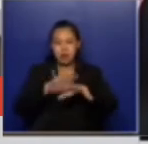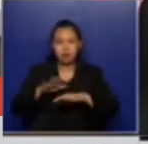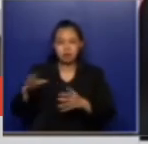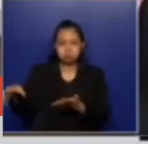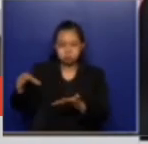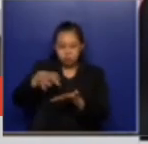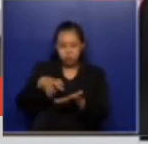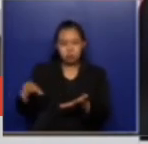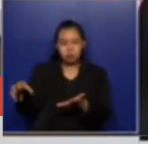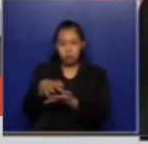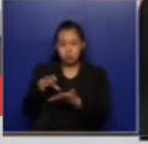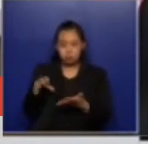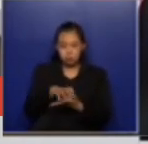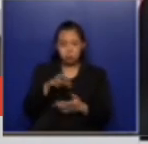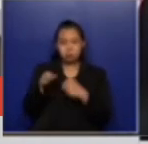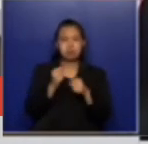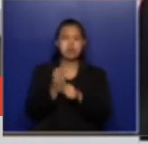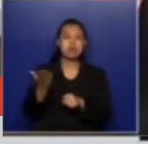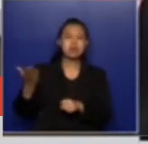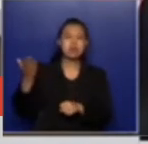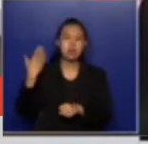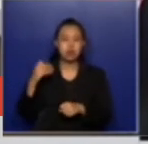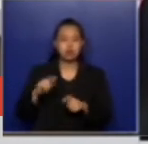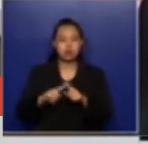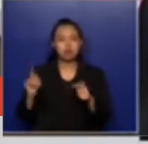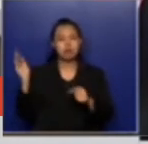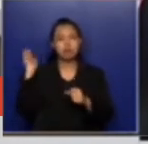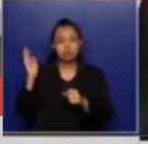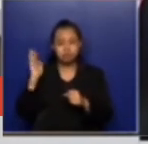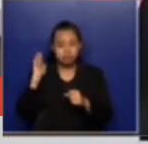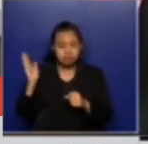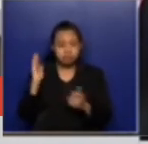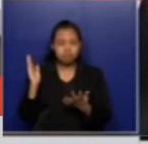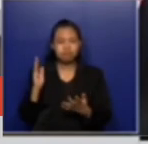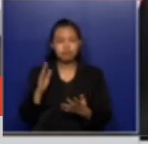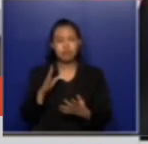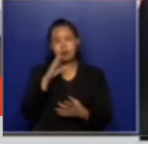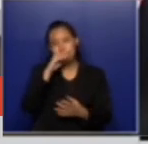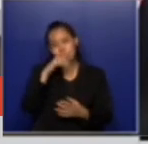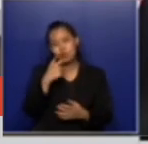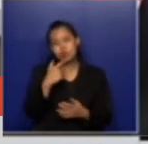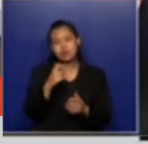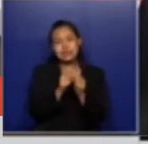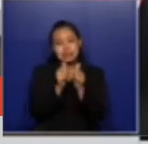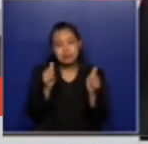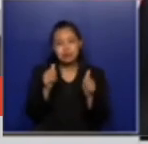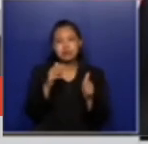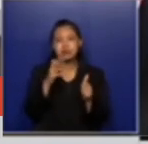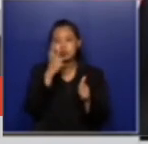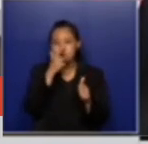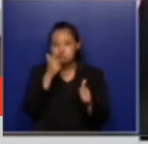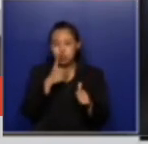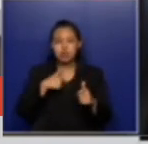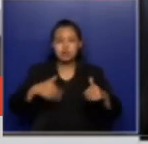าแต่เวลาท่านไปให้สัมภาษณ์ก็ท่านให้สัมภาษณ์สวยหรูท่านบอกว่า New